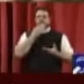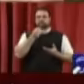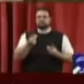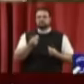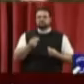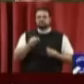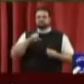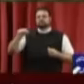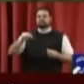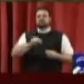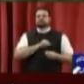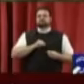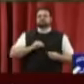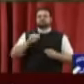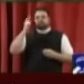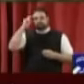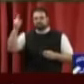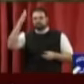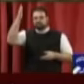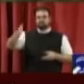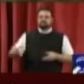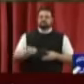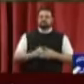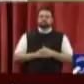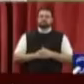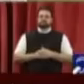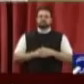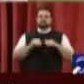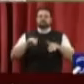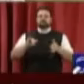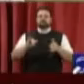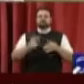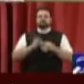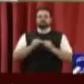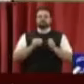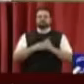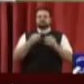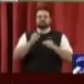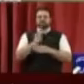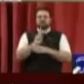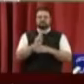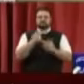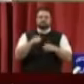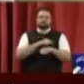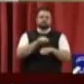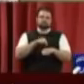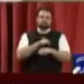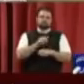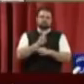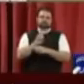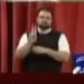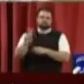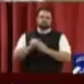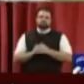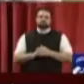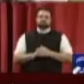perete și spun că meri să trăiesc ușor frumoasă și Asta înseamnă că trebuie să fii atent tot timpul. Exact, tot timpul. Tot timpul trebuie fii atent la